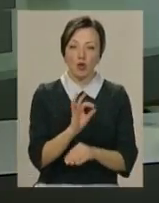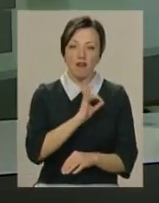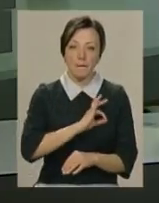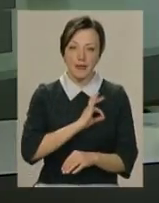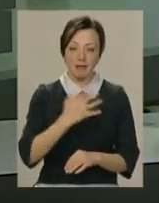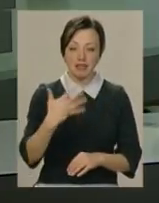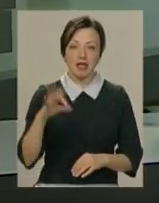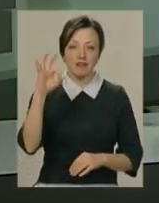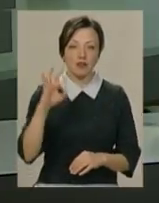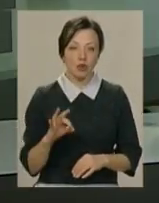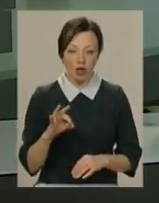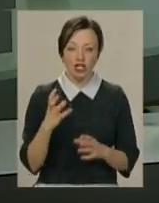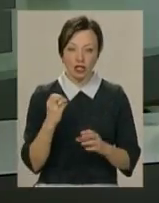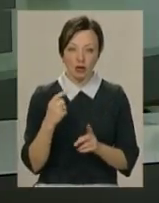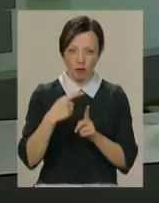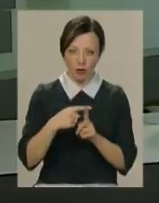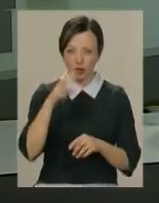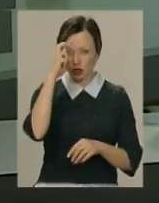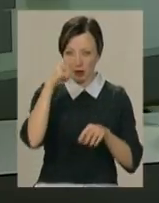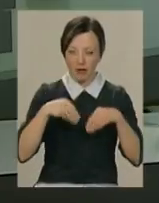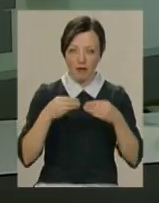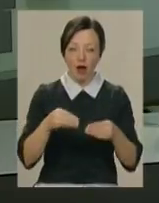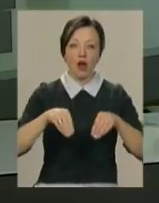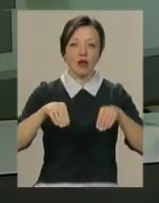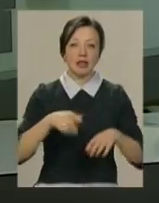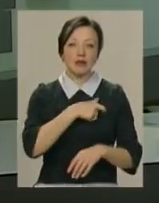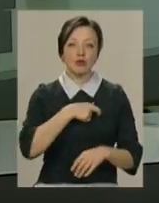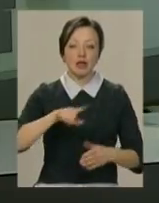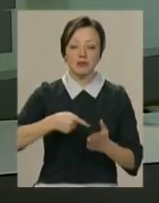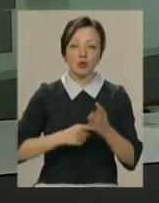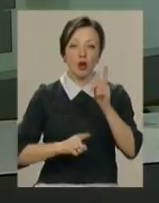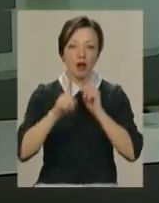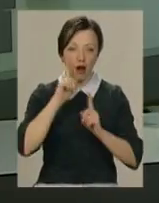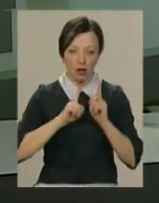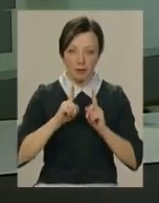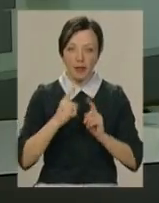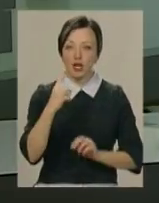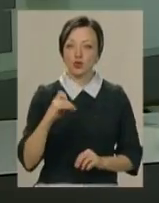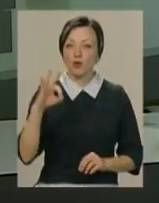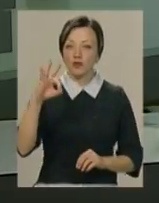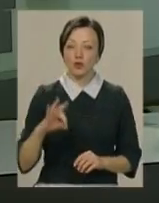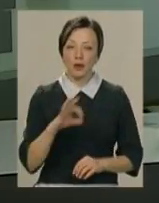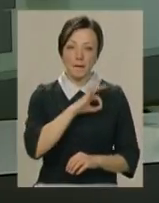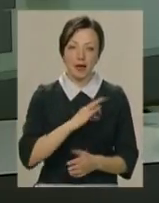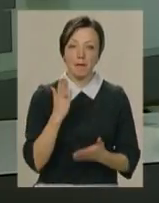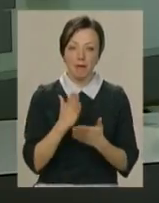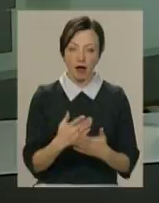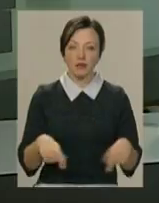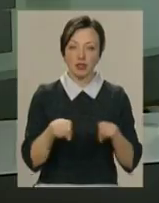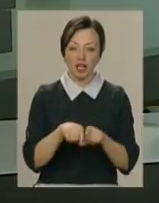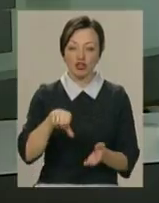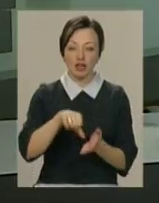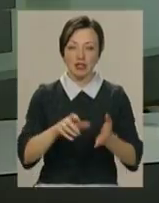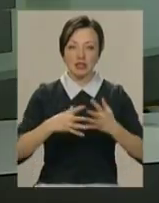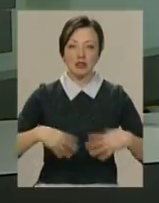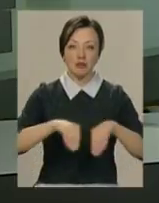у 50%, окрім гарантованих державою, ухвалили депутати міської ради. 100% пільги матимуть також члени